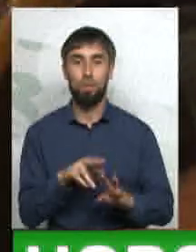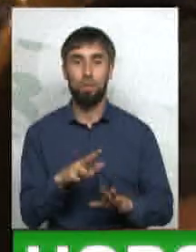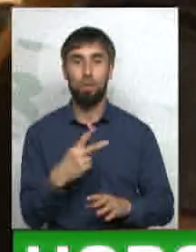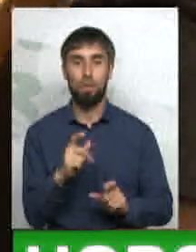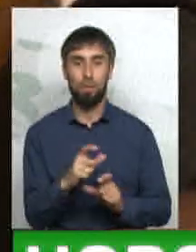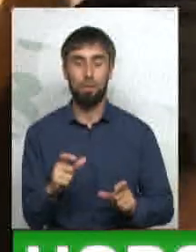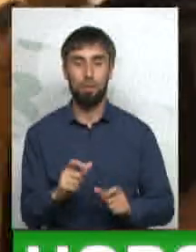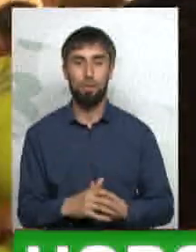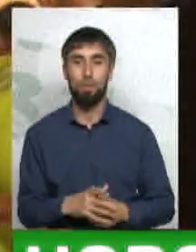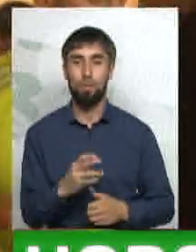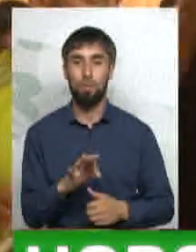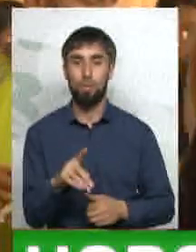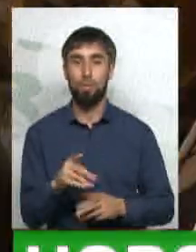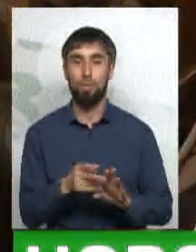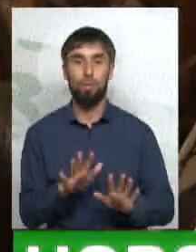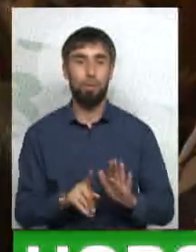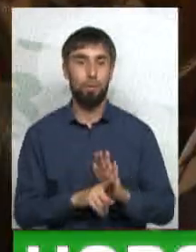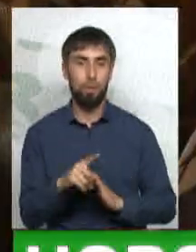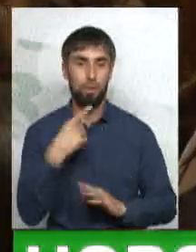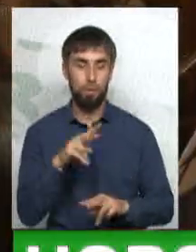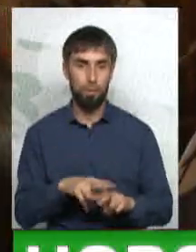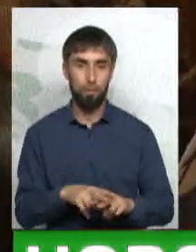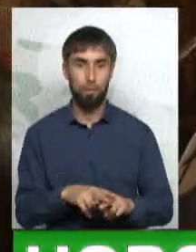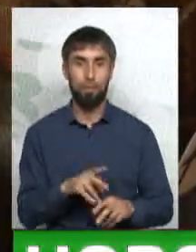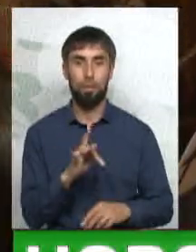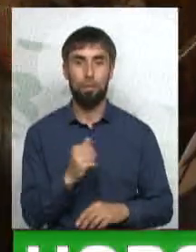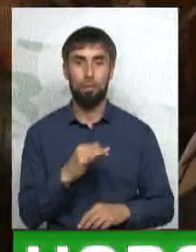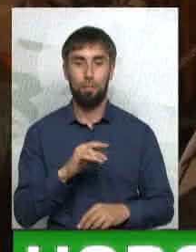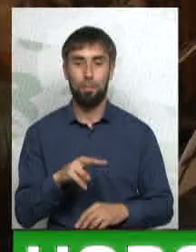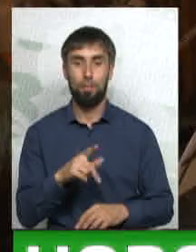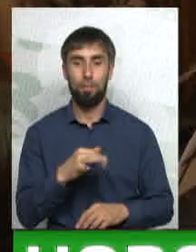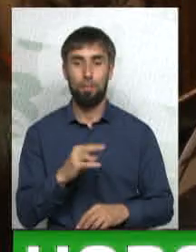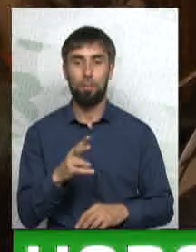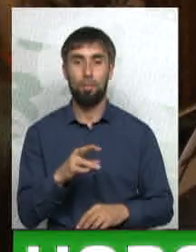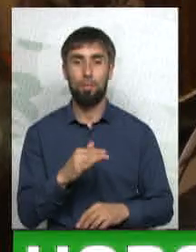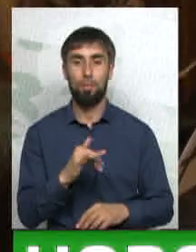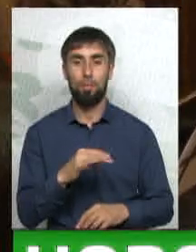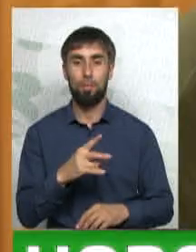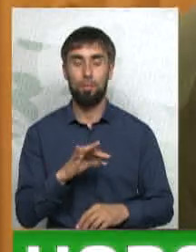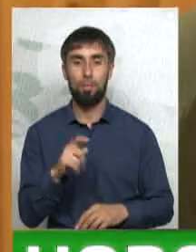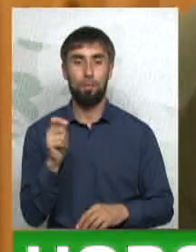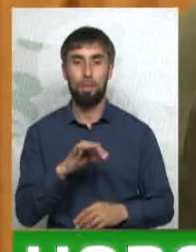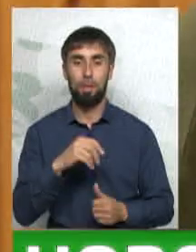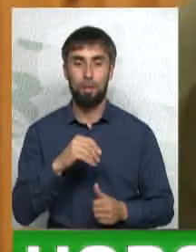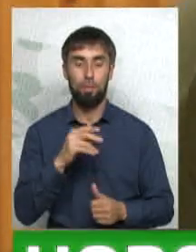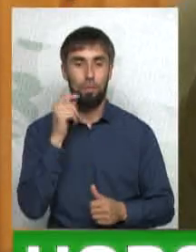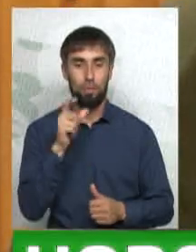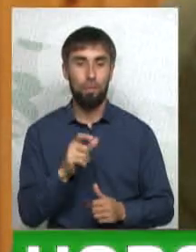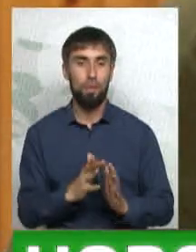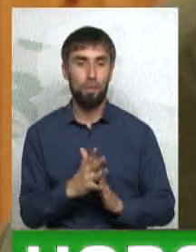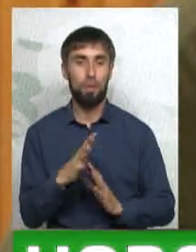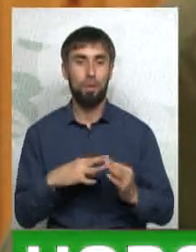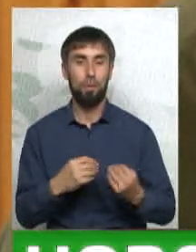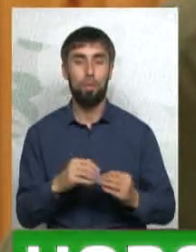22 человека. Но это лишь начало, говорят здесь. Рафаэль Аганесян – виолончелист, приехал из Армении. Мужчина вырос в